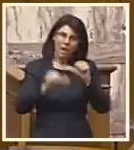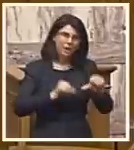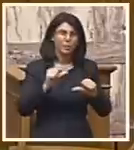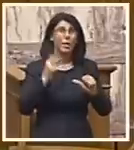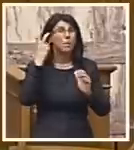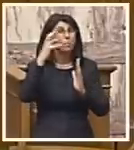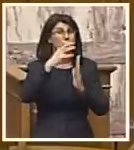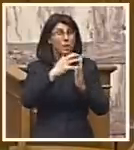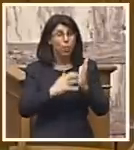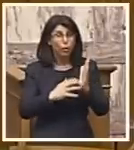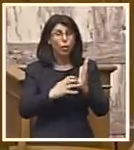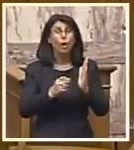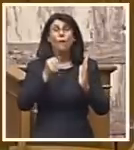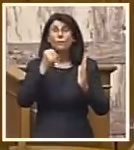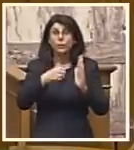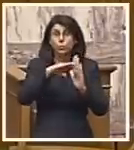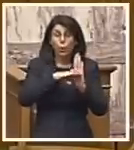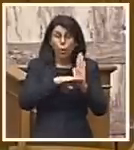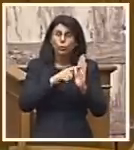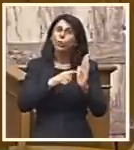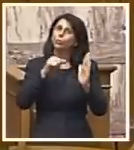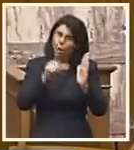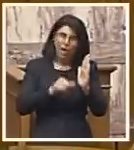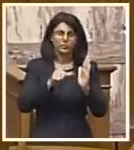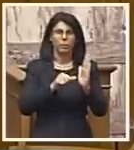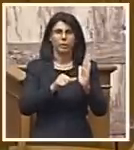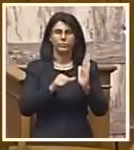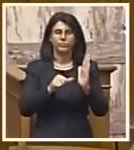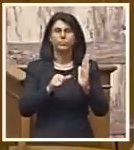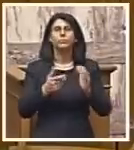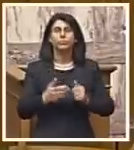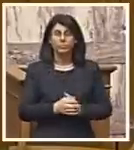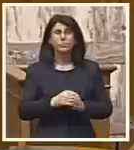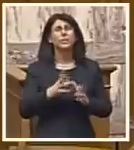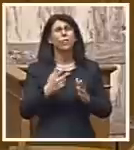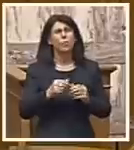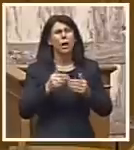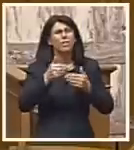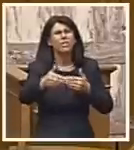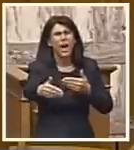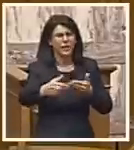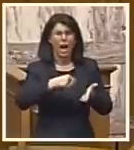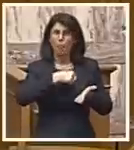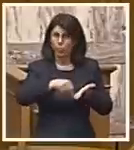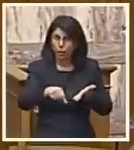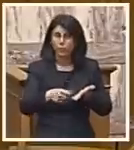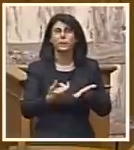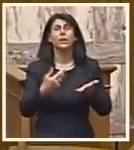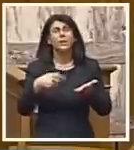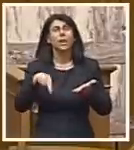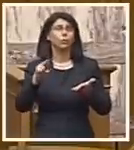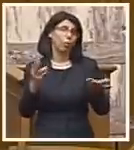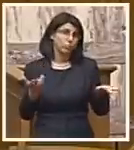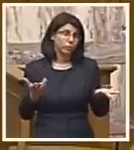μνημόνιο στους βασικούς όρους του επιτοκίου και της επιμήκυνσης αποπληρωμής. Και θα συνεχίσουμε αυτή τη σκληρή